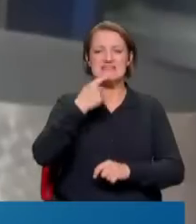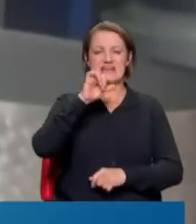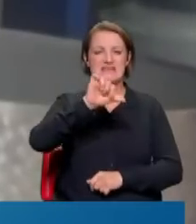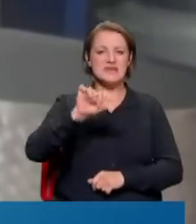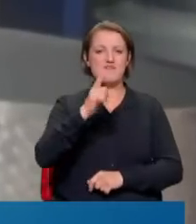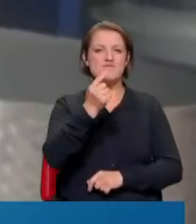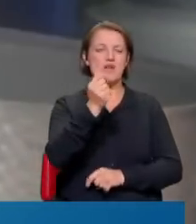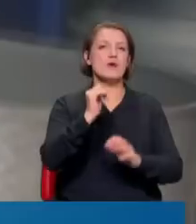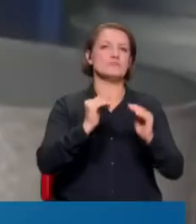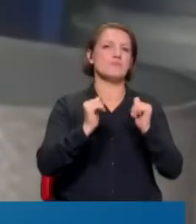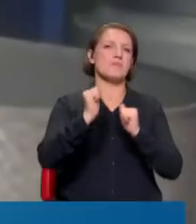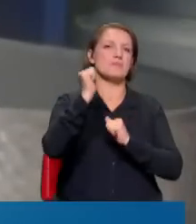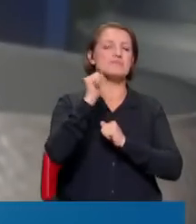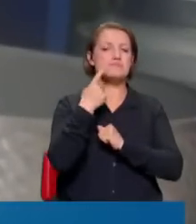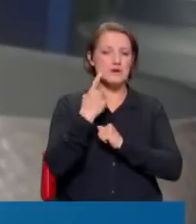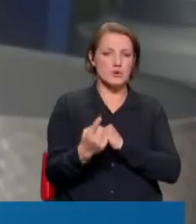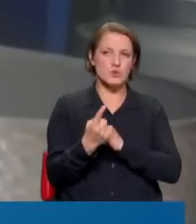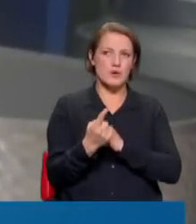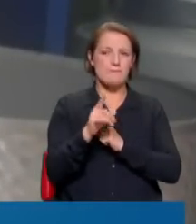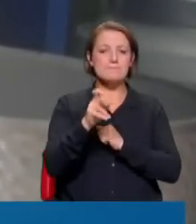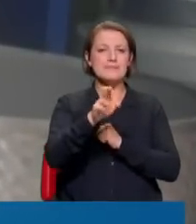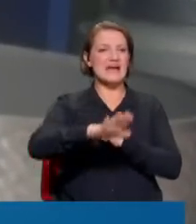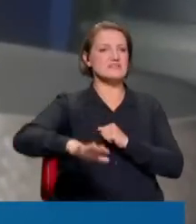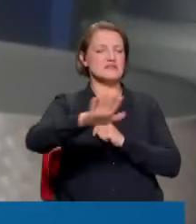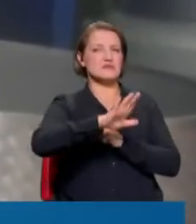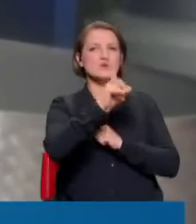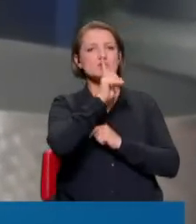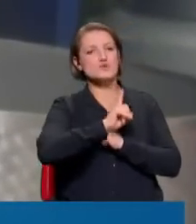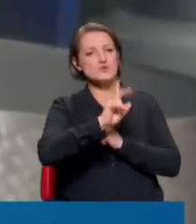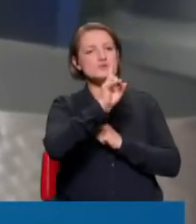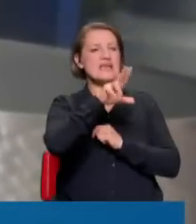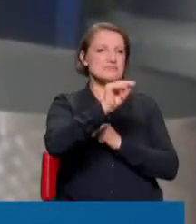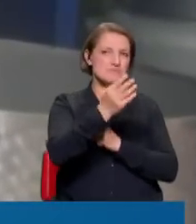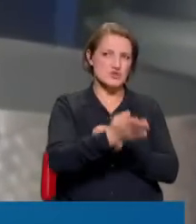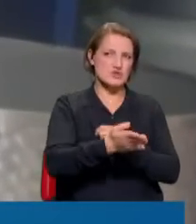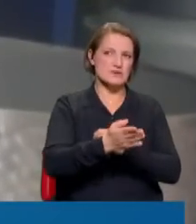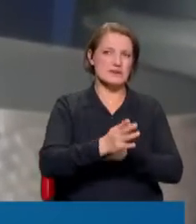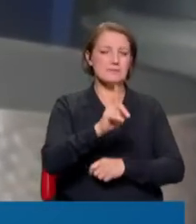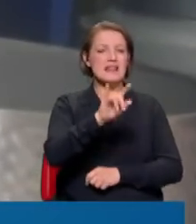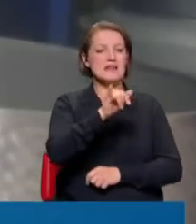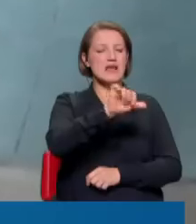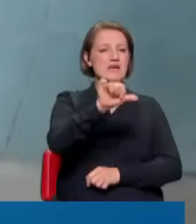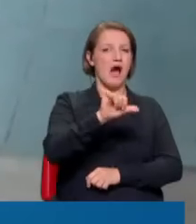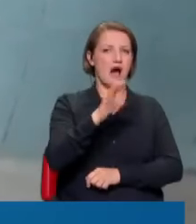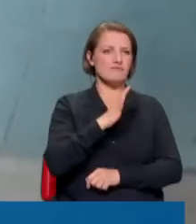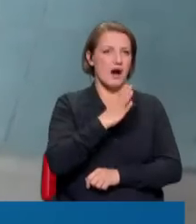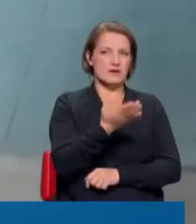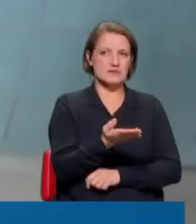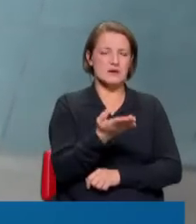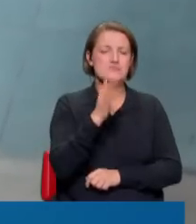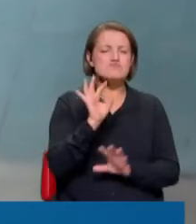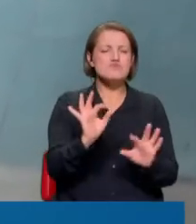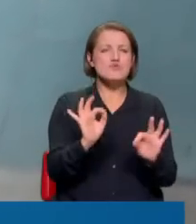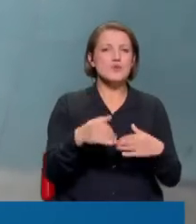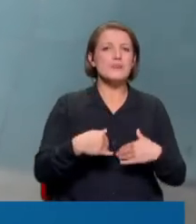yukarıya çıkartıyor bakıyoruz işte piyasada işte 100 liraya 70 liraya litresi yağlardan bahsediliyor ki